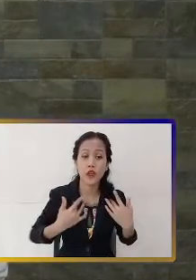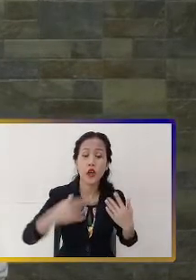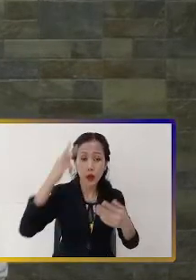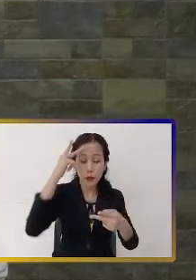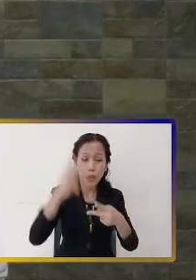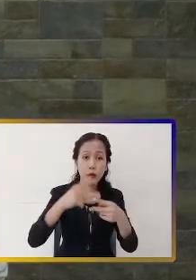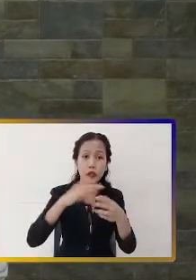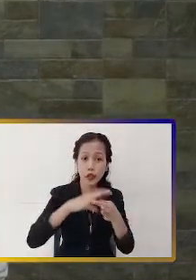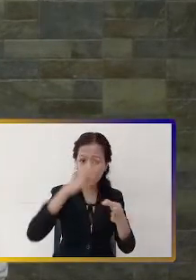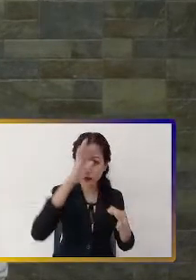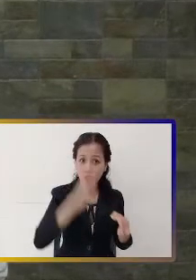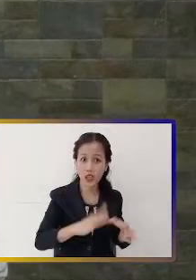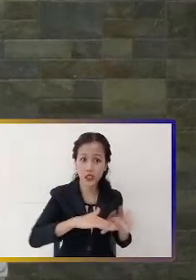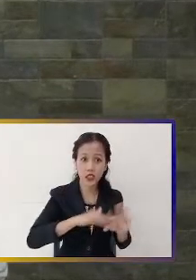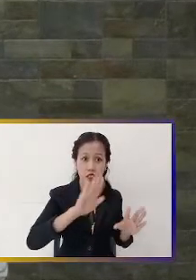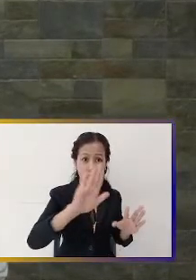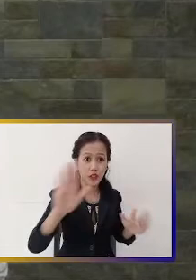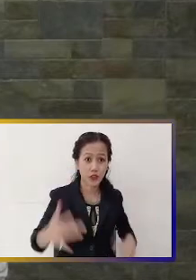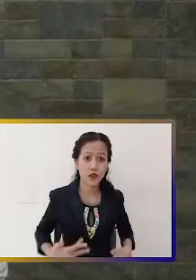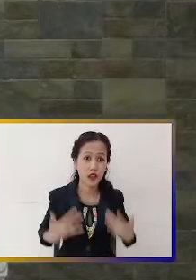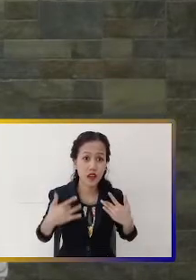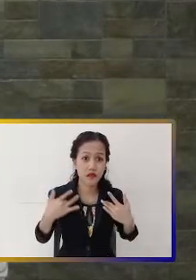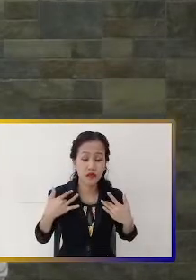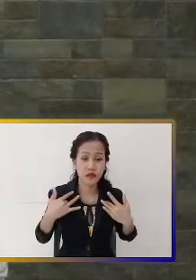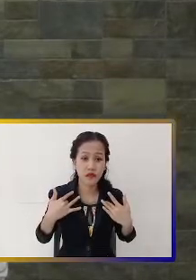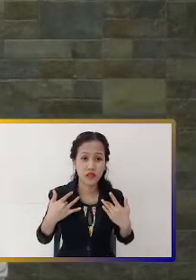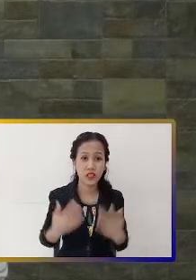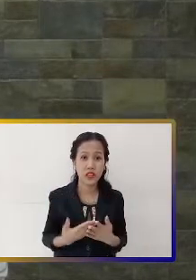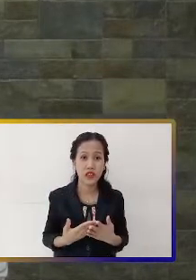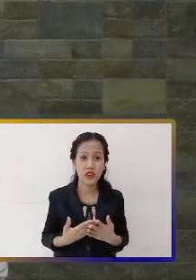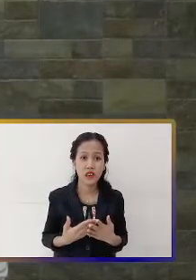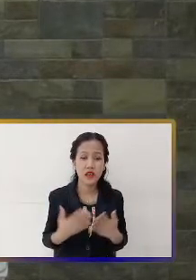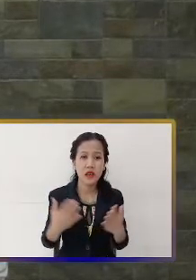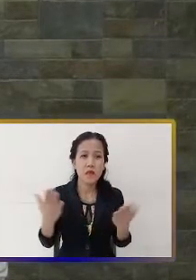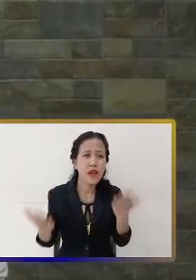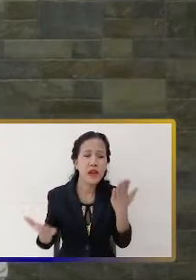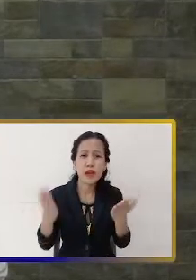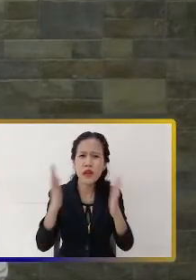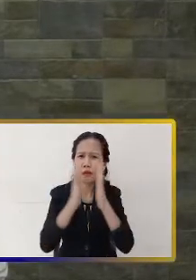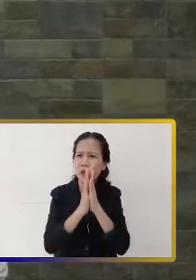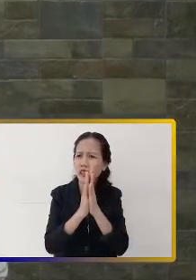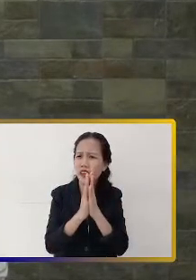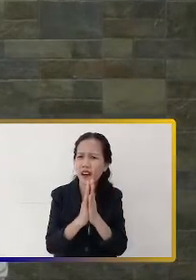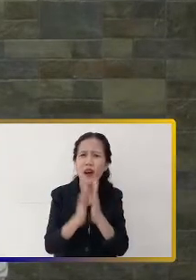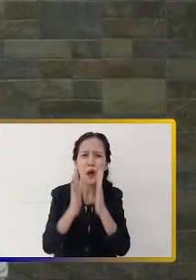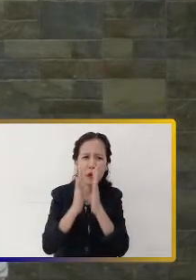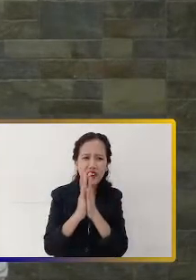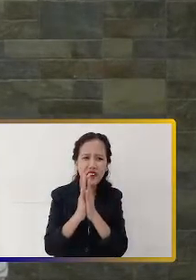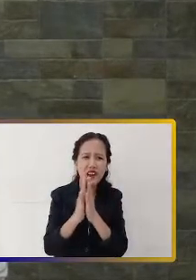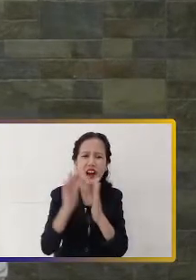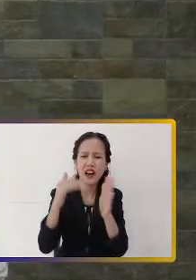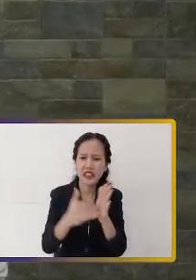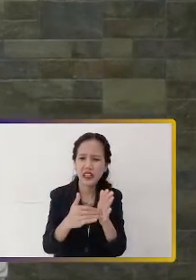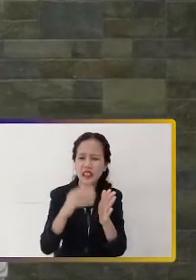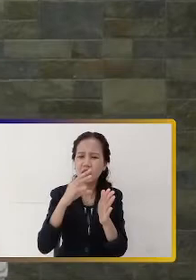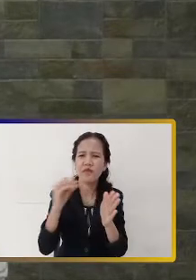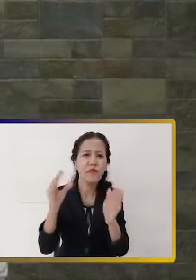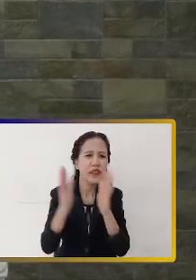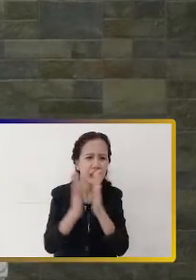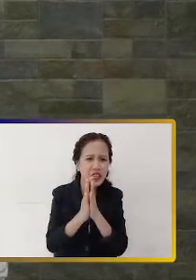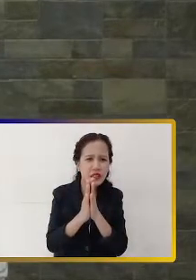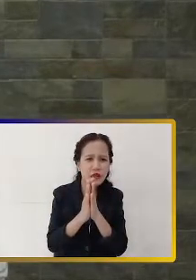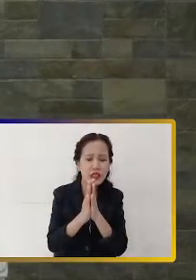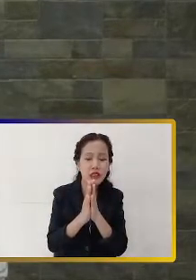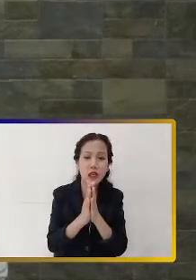purpose ng Panginoon. That's why, nananalangin ka ng nananalangin, sasabihin mo, bakit kaya hindi pa binabigay sa akin ng Panginoon? Kapatid, alam mo ba